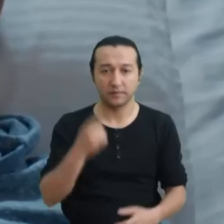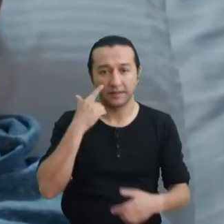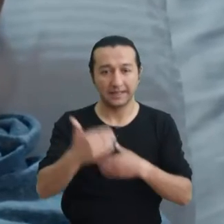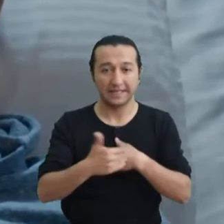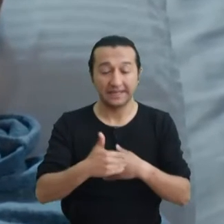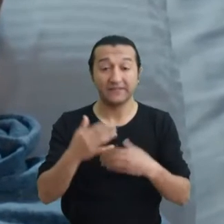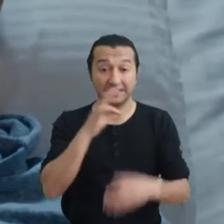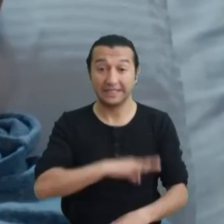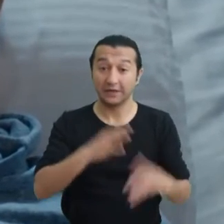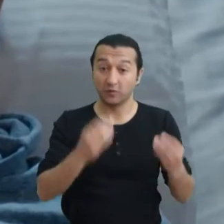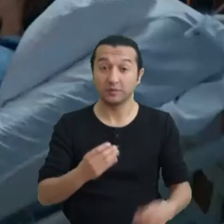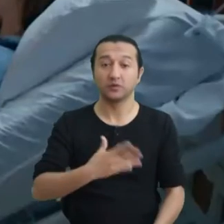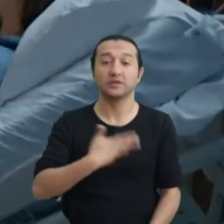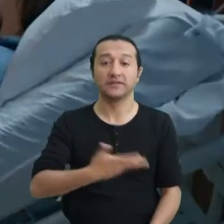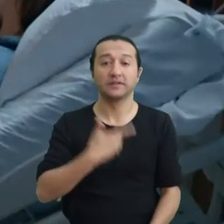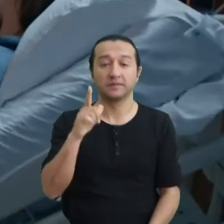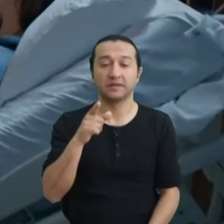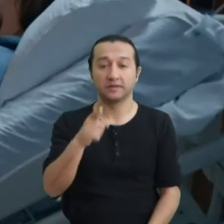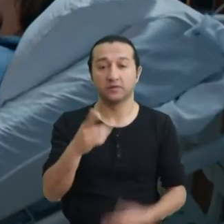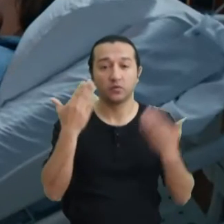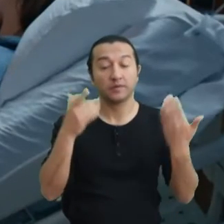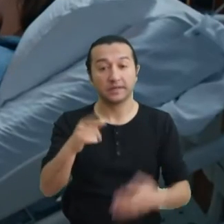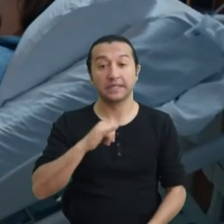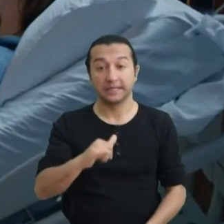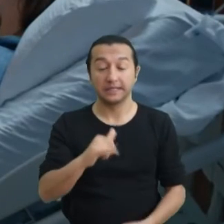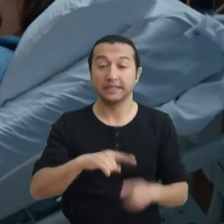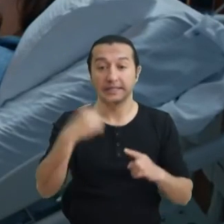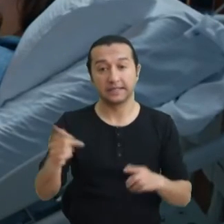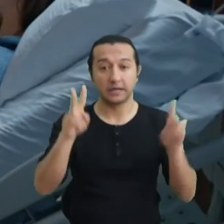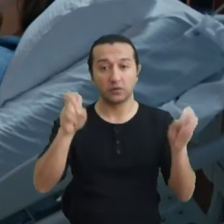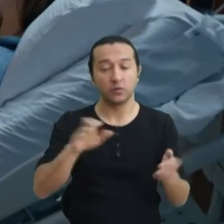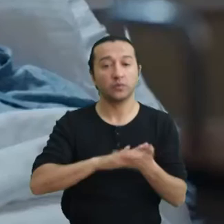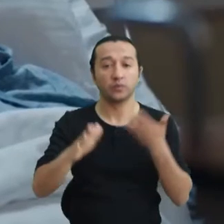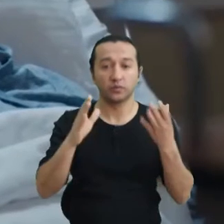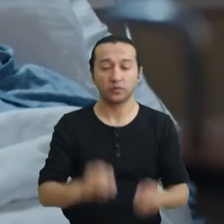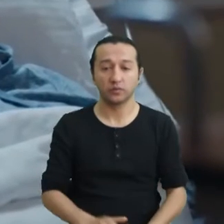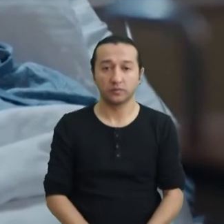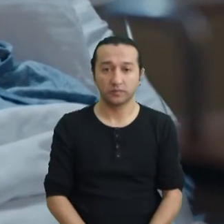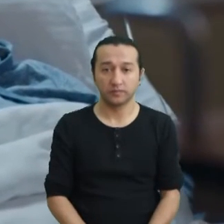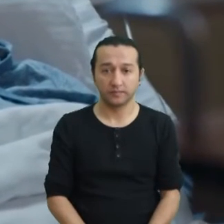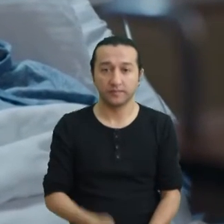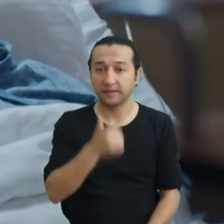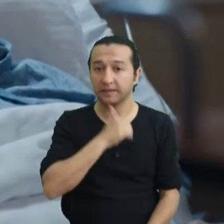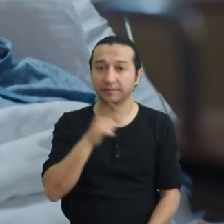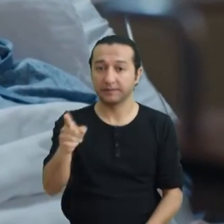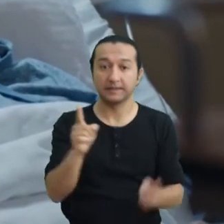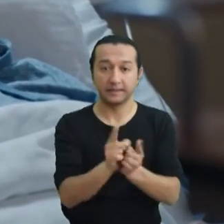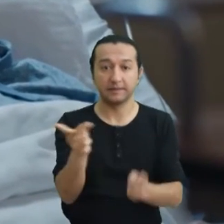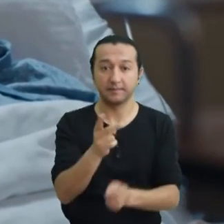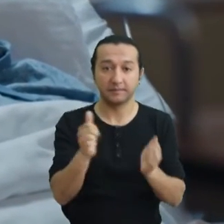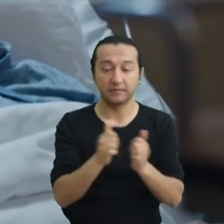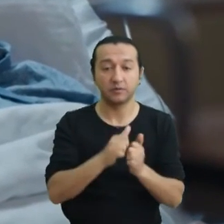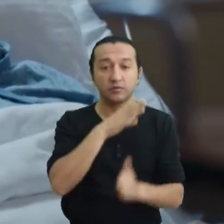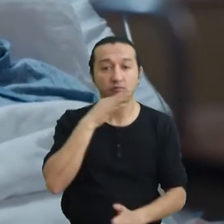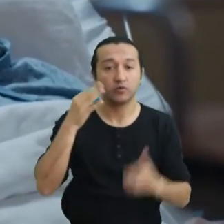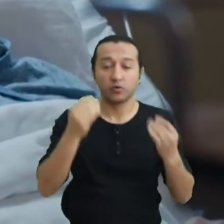işe yaramasına çok sevindim Leyla. Umarım yakında diğer meseleler de hallolur. Abim ve sen,